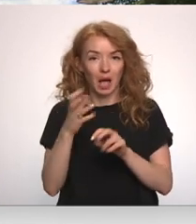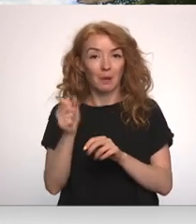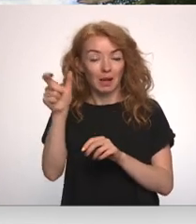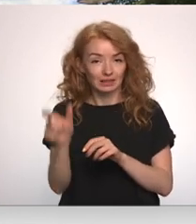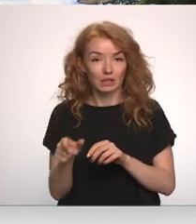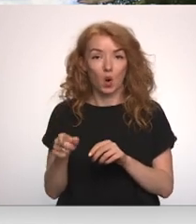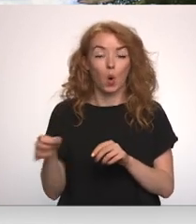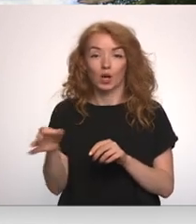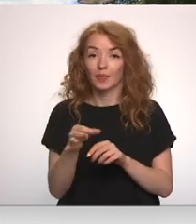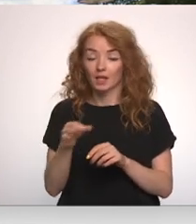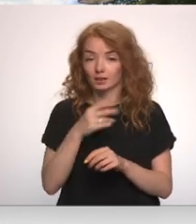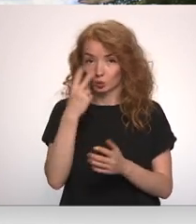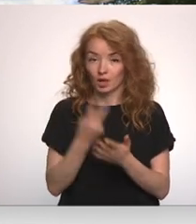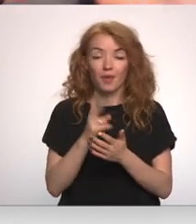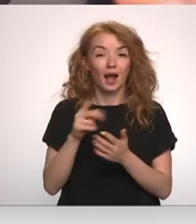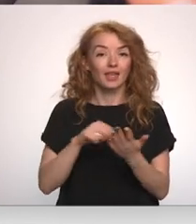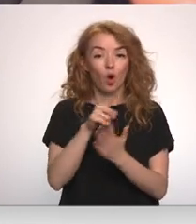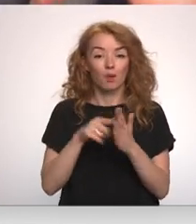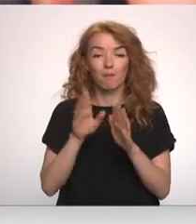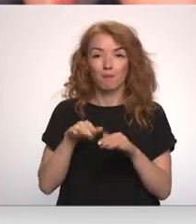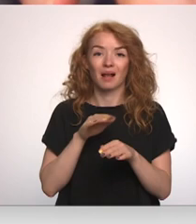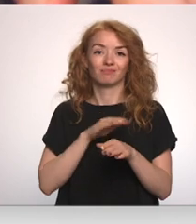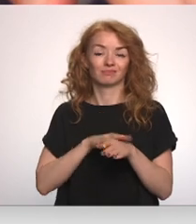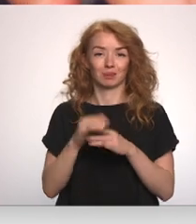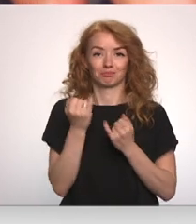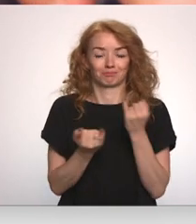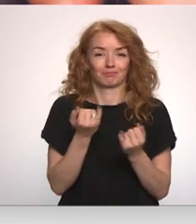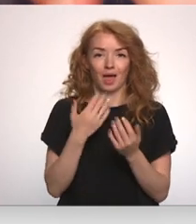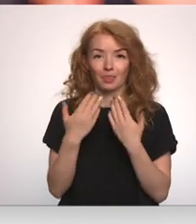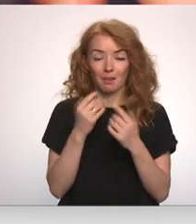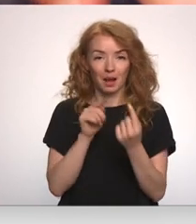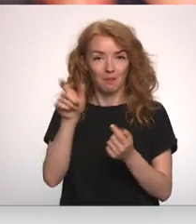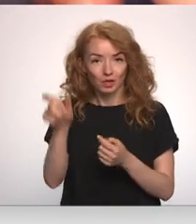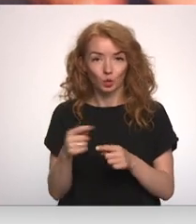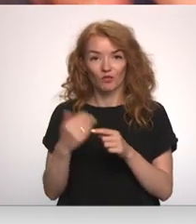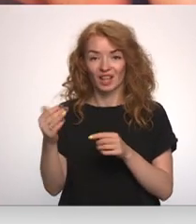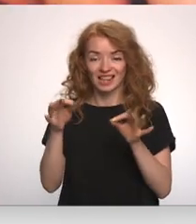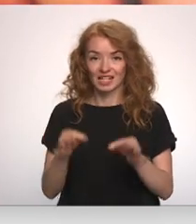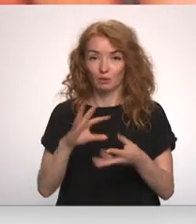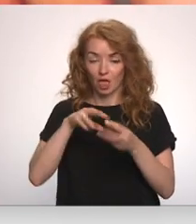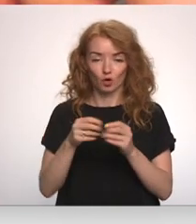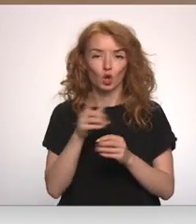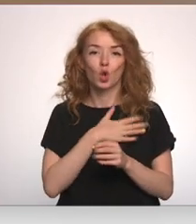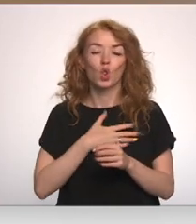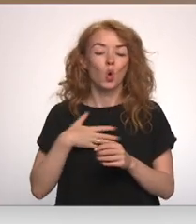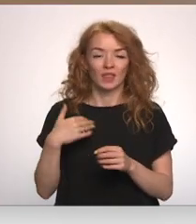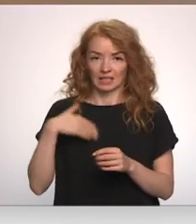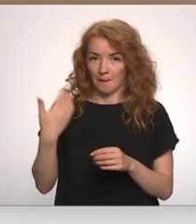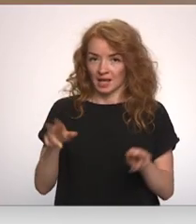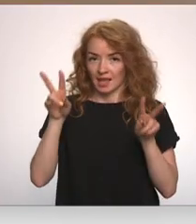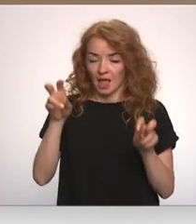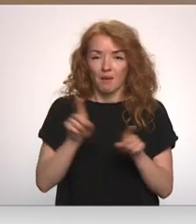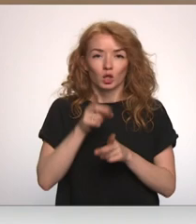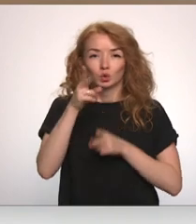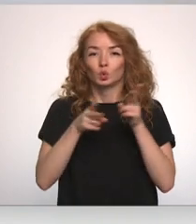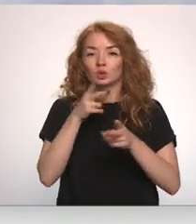tiesību organizācijas uzsver, ka jautājums par cieņpilnu attieksmi pret pacientu un tiesību ievērošanu ir ārkārtīgi sasāpējis. Arī